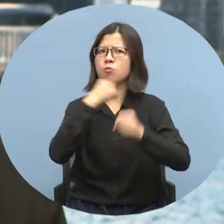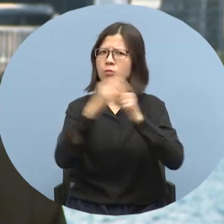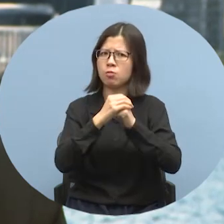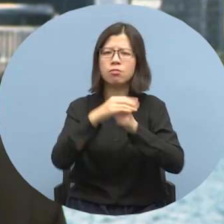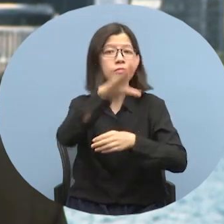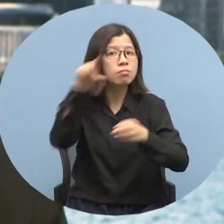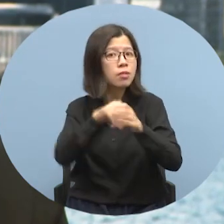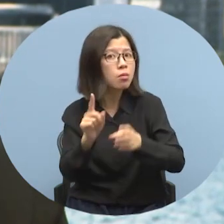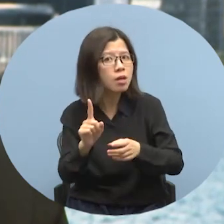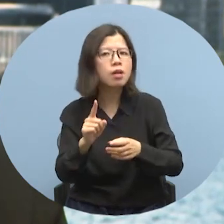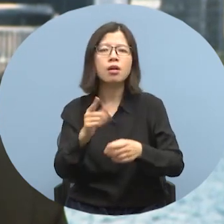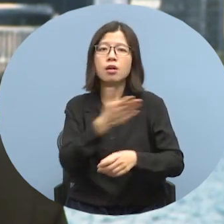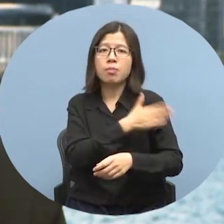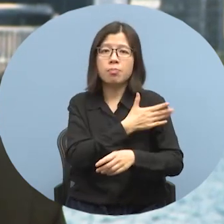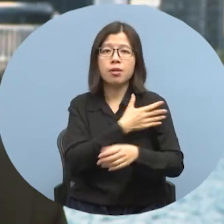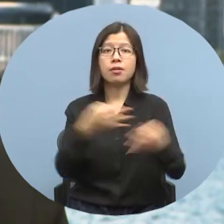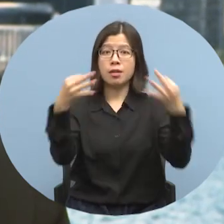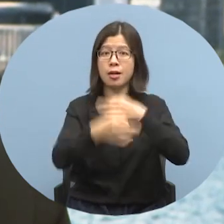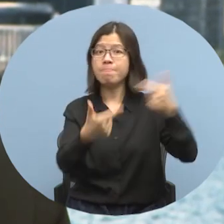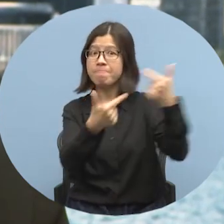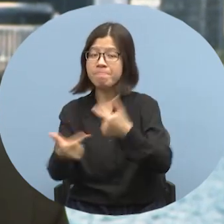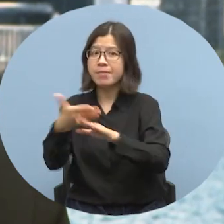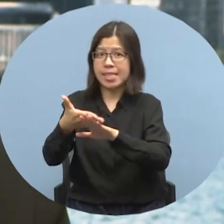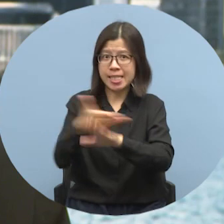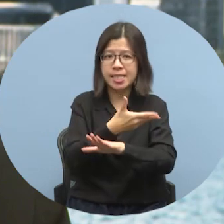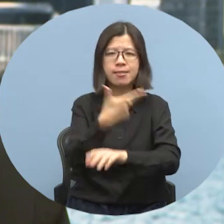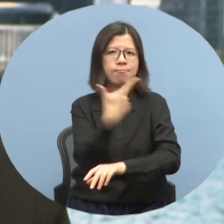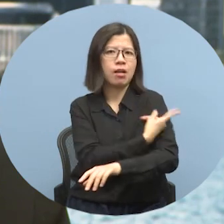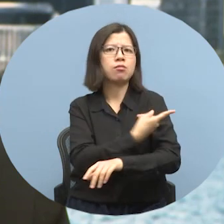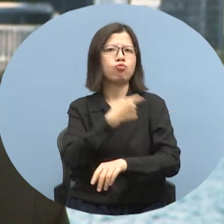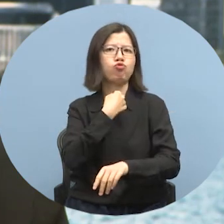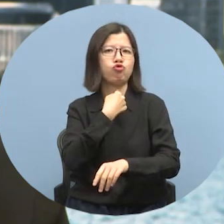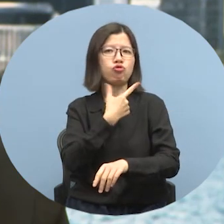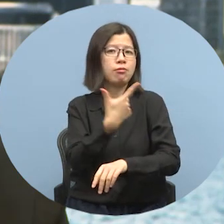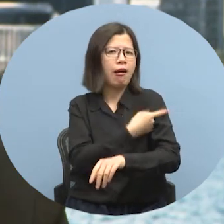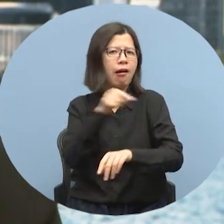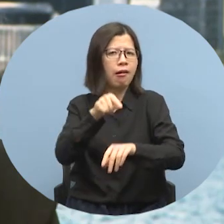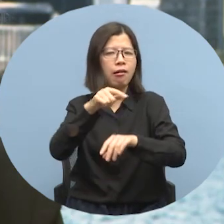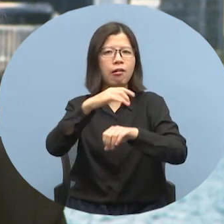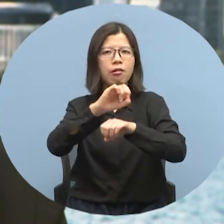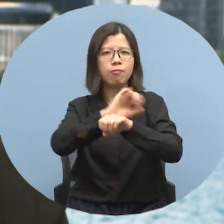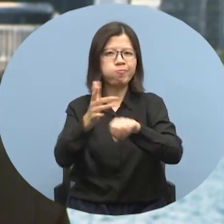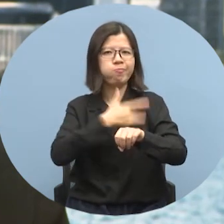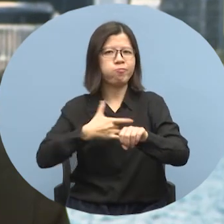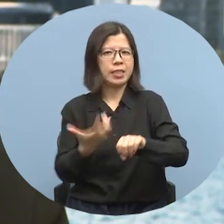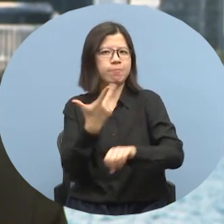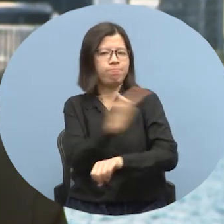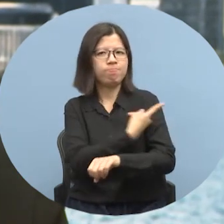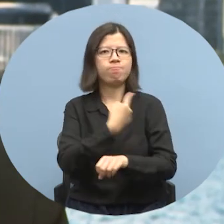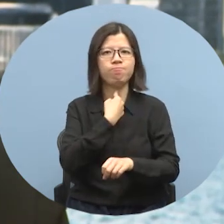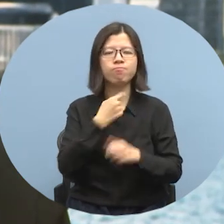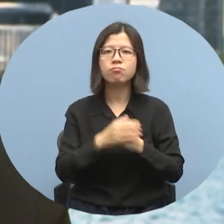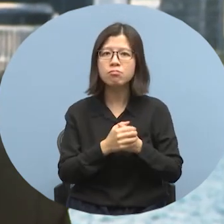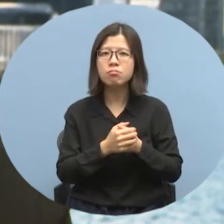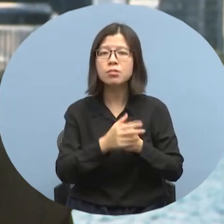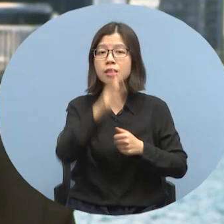外佣喺續約嘅時候咧，係必須接受認可嘅新冠狀病毒疫苗嘅注射。勞工處同